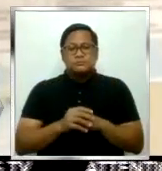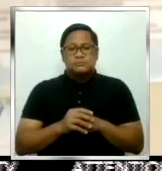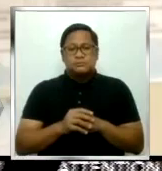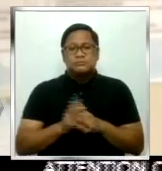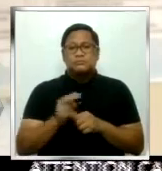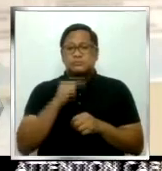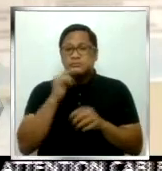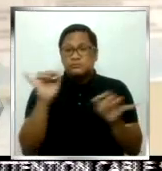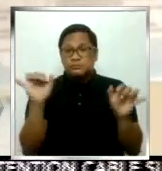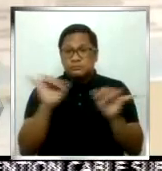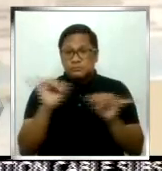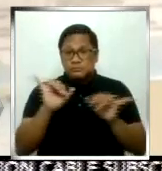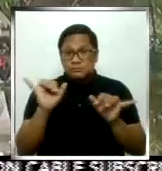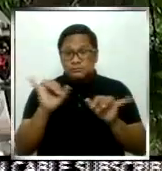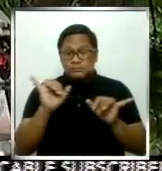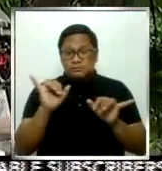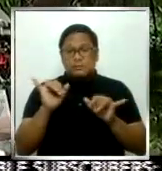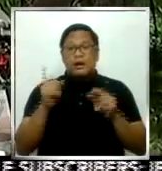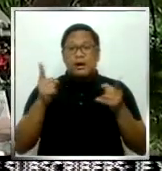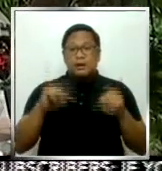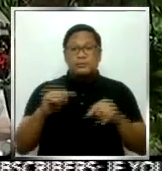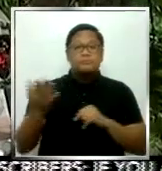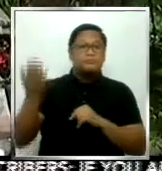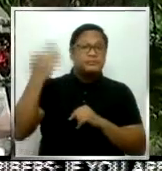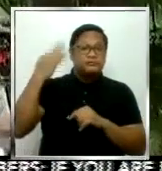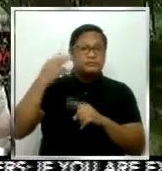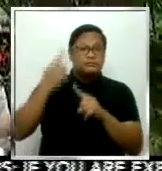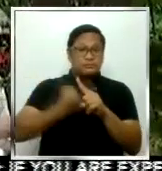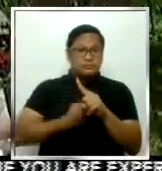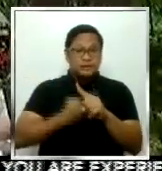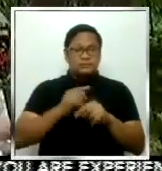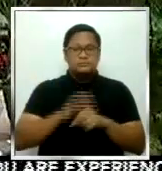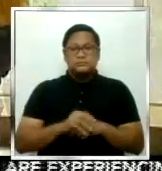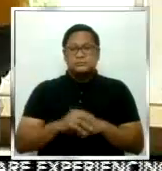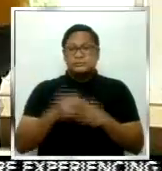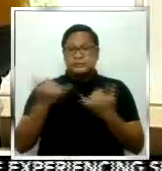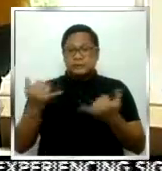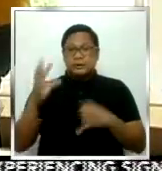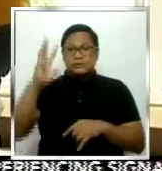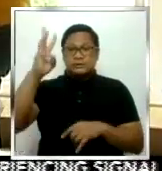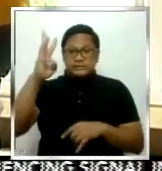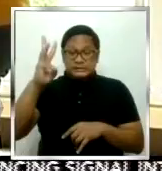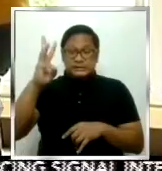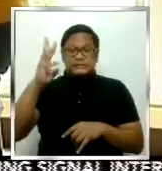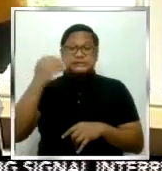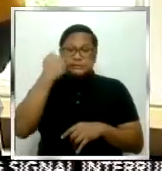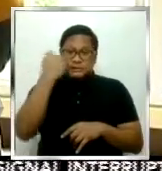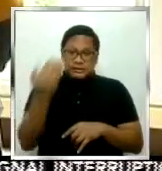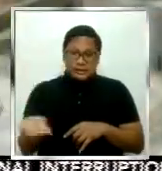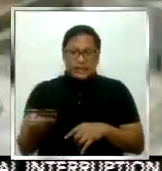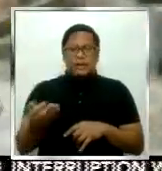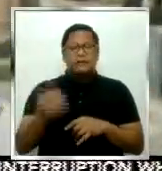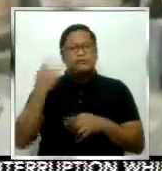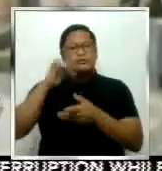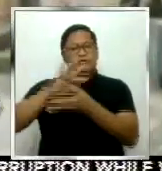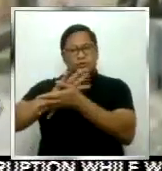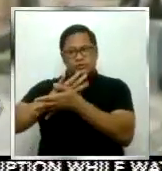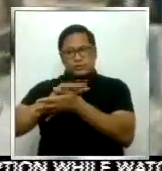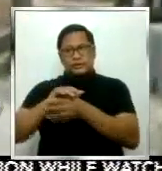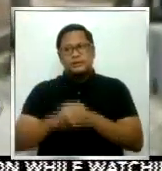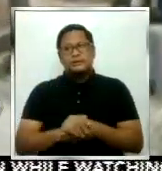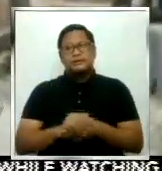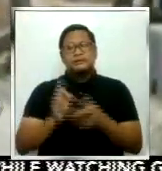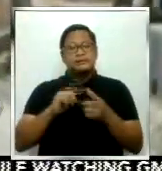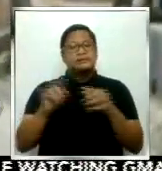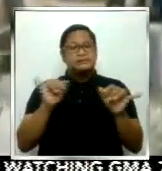yung mga naunang months. Anim na ang namatay sa Barangay Manggahan dahil sa COVID-19 at may 50 active cases pa rito.